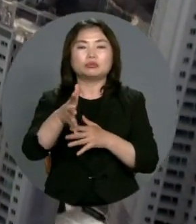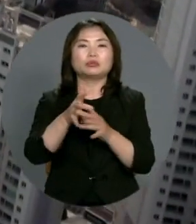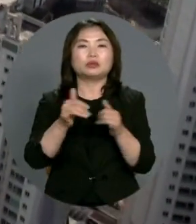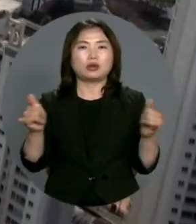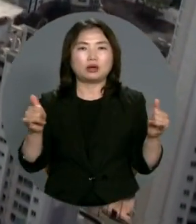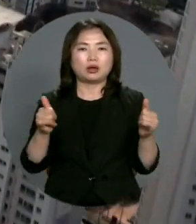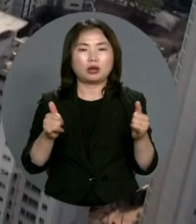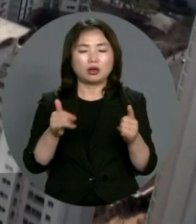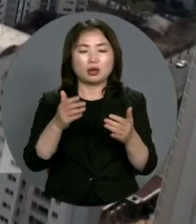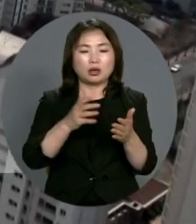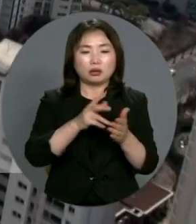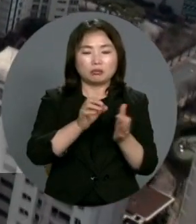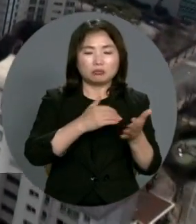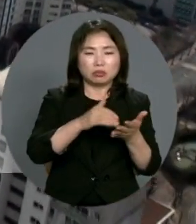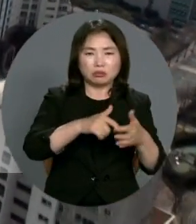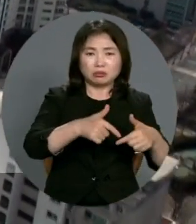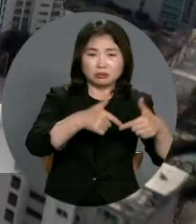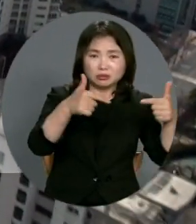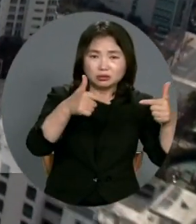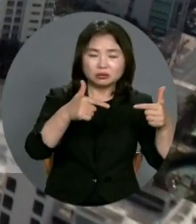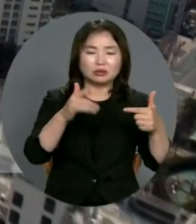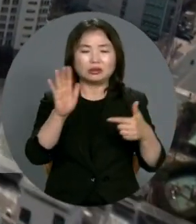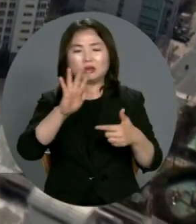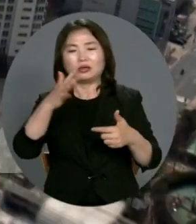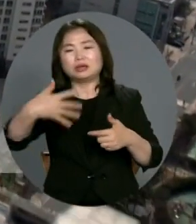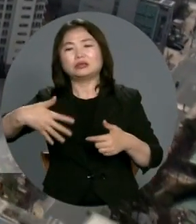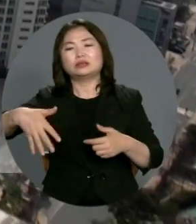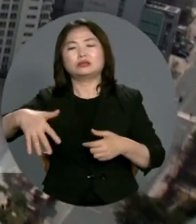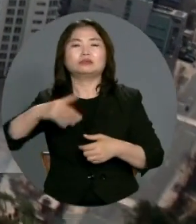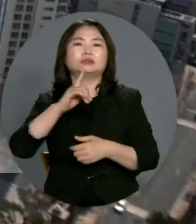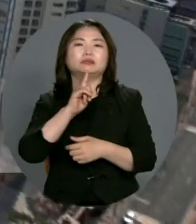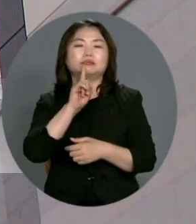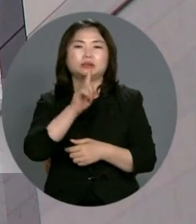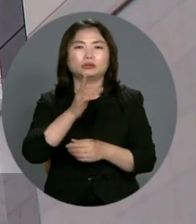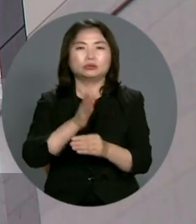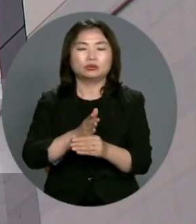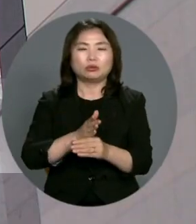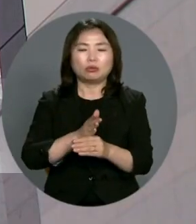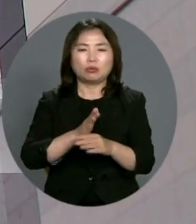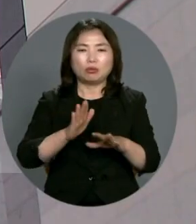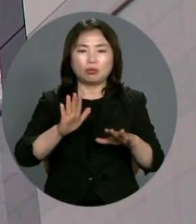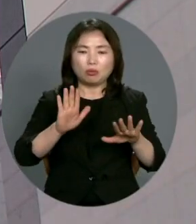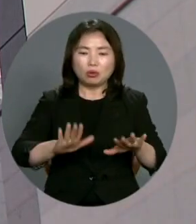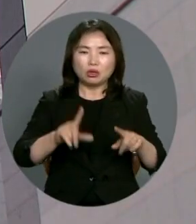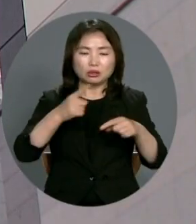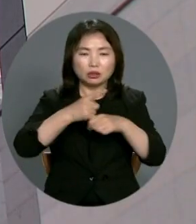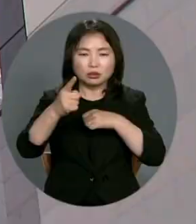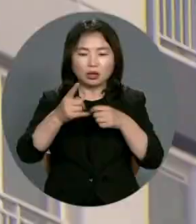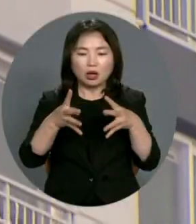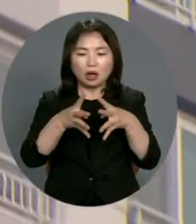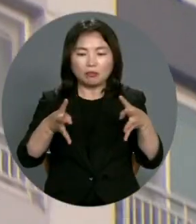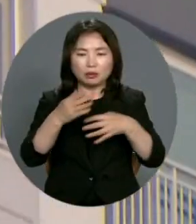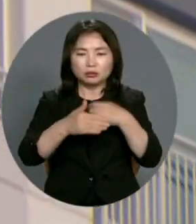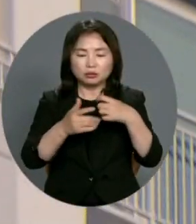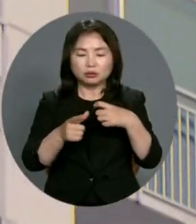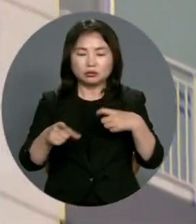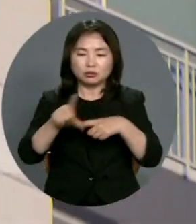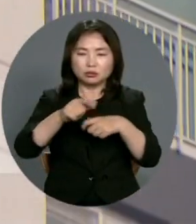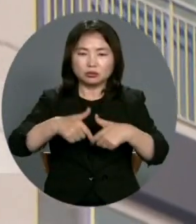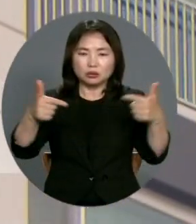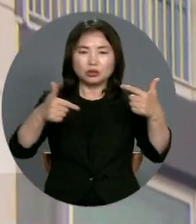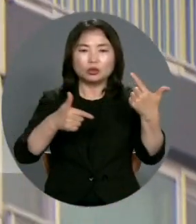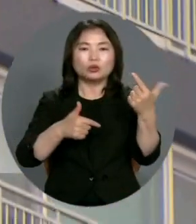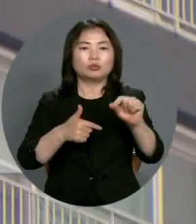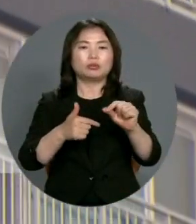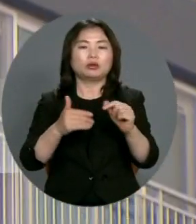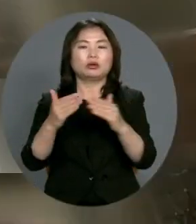거래량 증가에 대한 확대 해석은 금물이라고 입을 모으고 있습니다 올해와 내년 대구의 아파트 입주예정 물량이